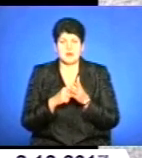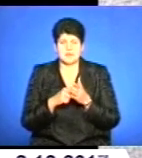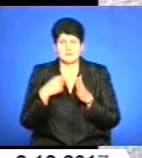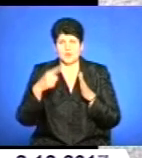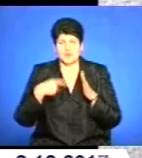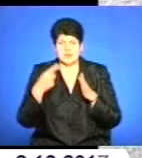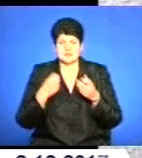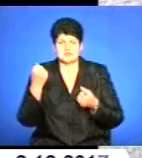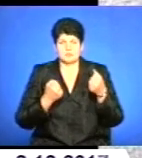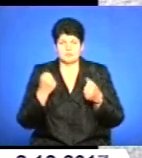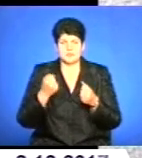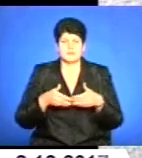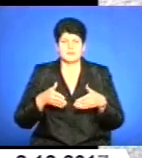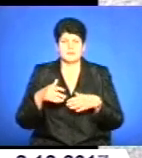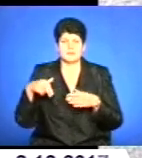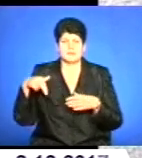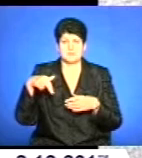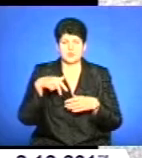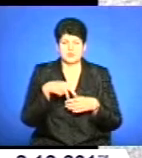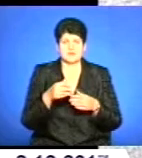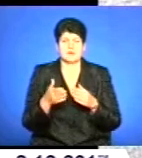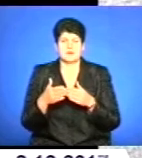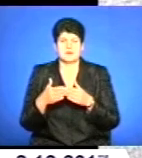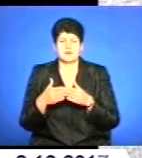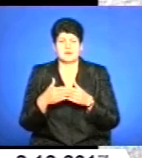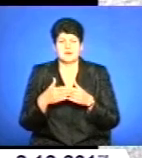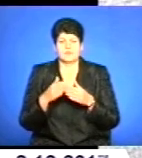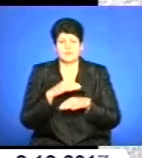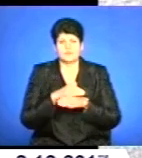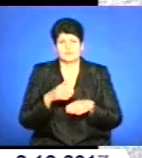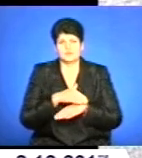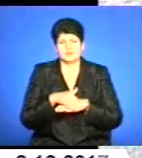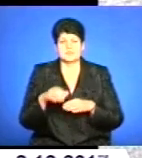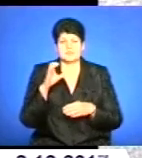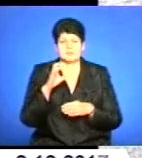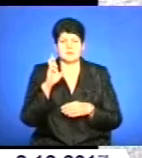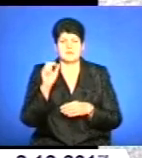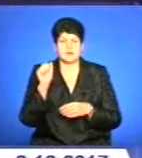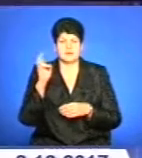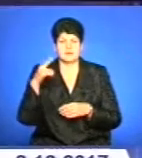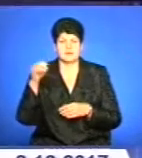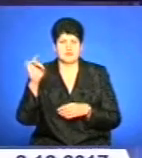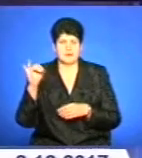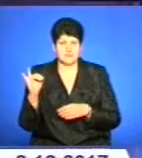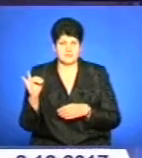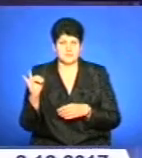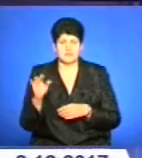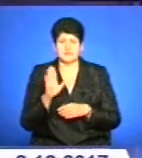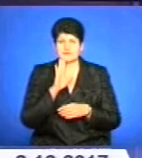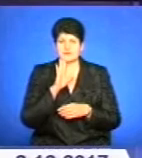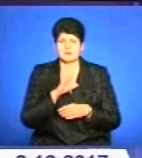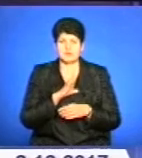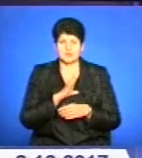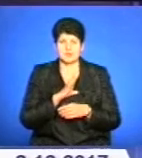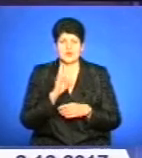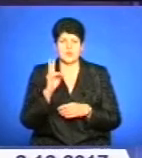на проспекті Степана Бандери. Її госпіталізували із черепно-мозковою травмою і забоєм головного мозку. Потерпіла перебувала у